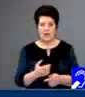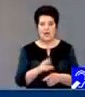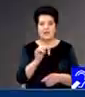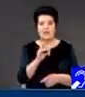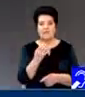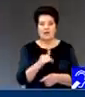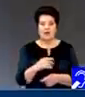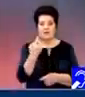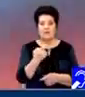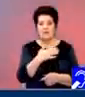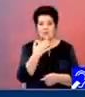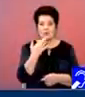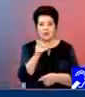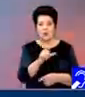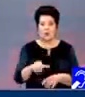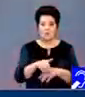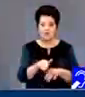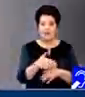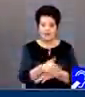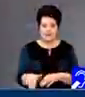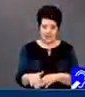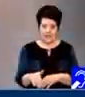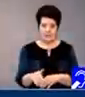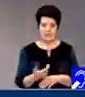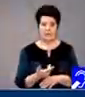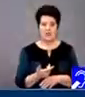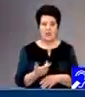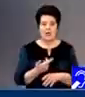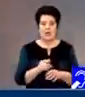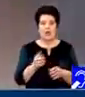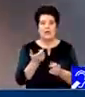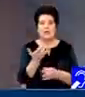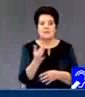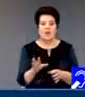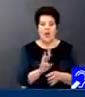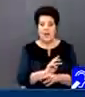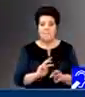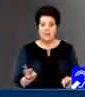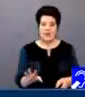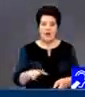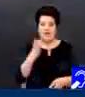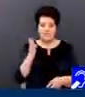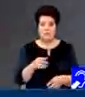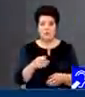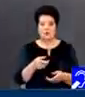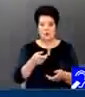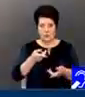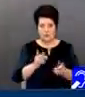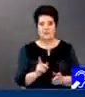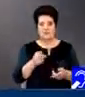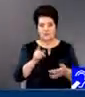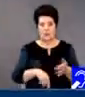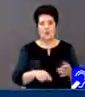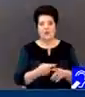Navalny a reușit să scoată destul de multă lume în stradă, nu la nivel de zeci de mii, dar câteva mii au fost cu siguranță în centrul